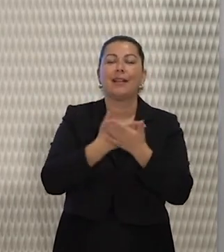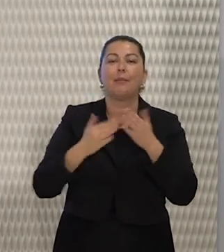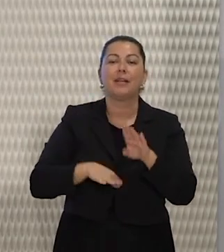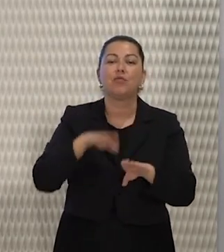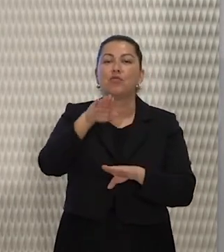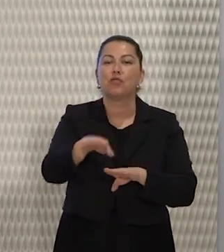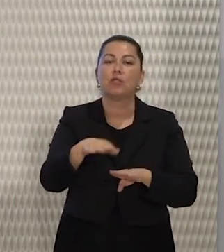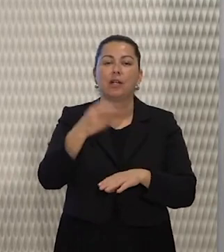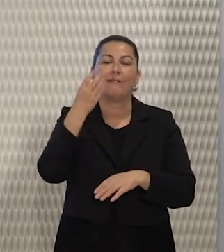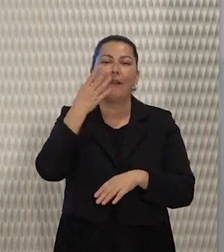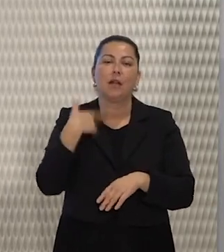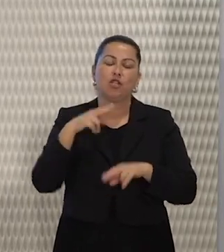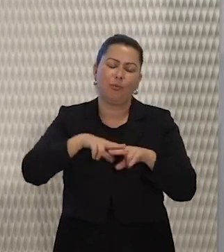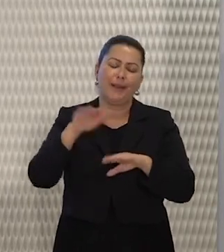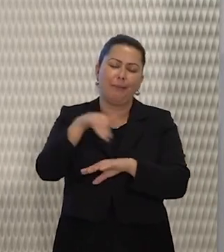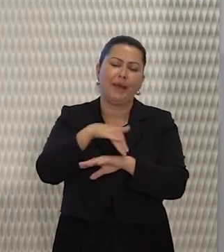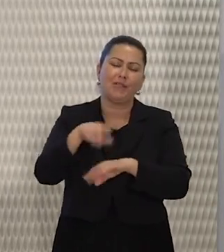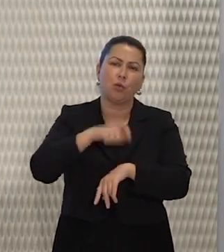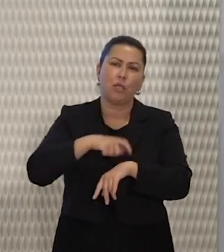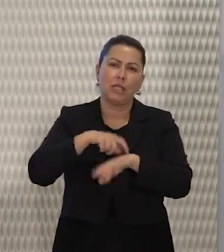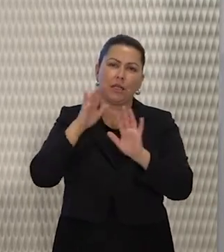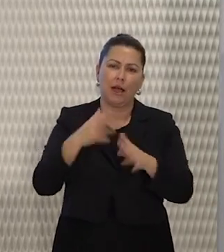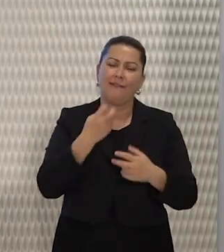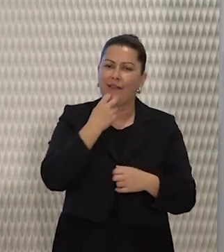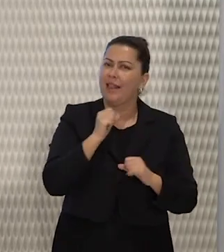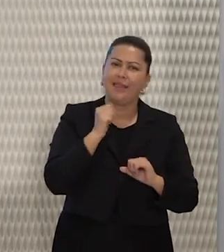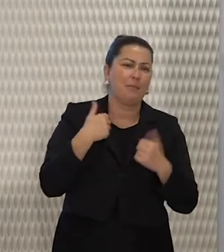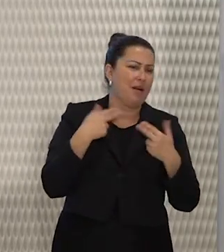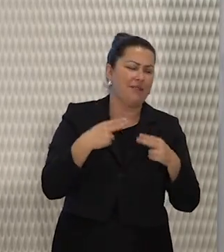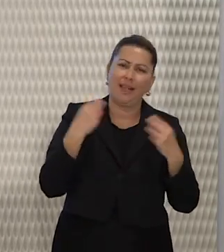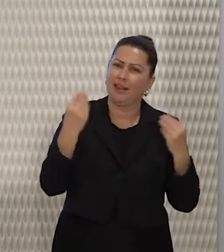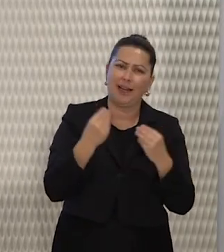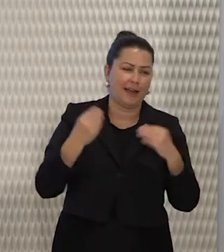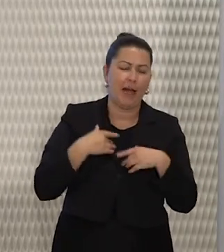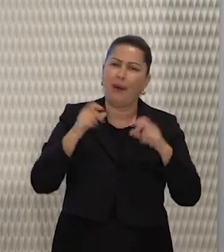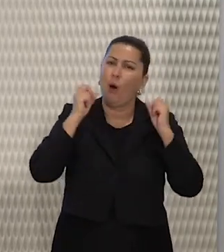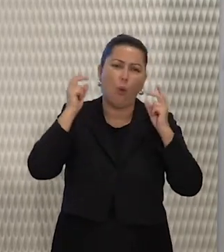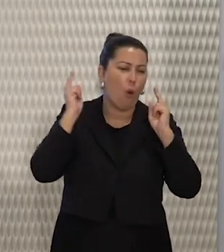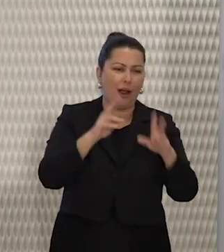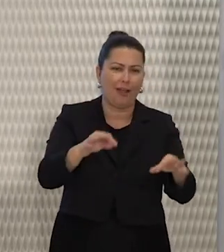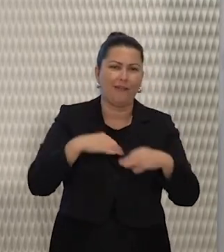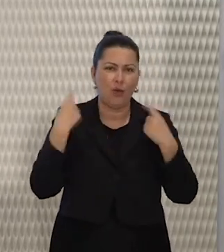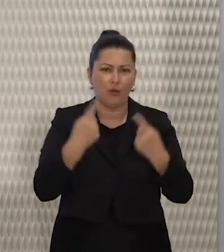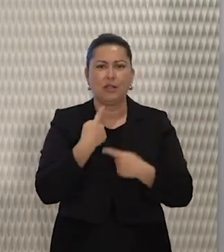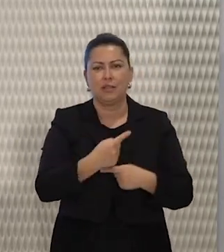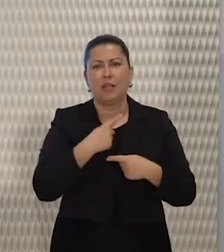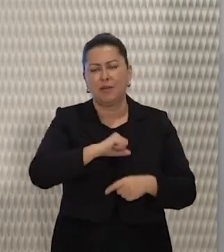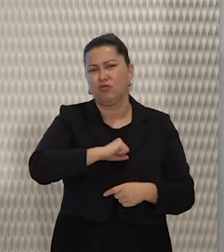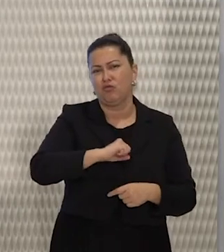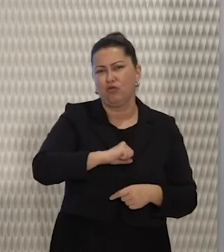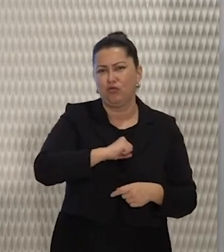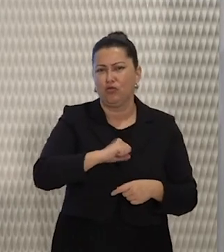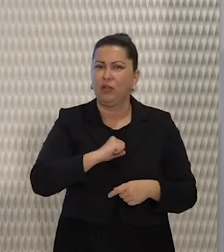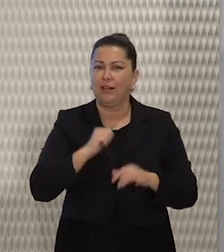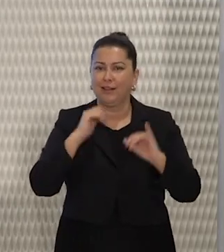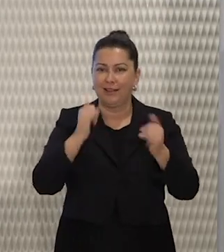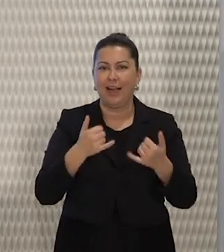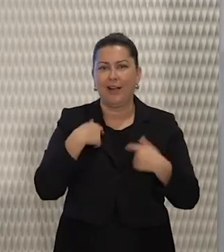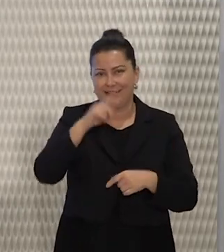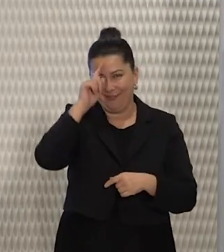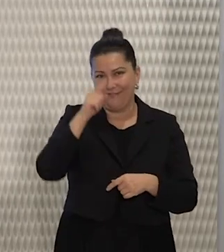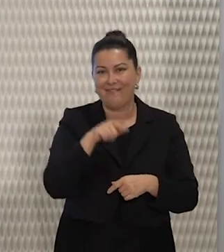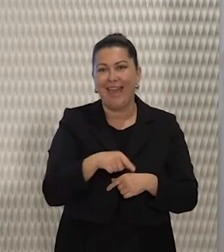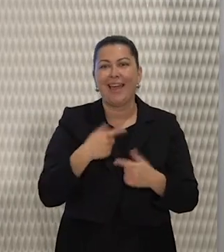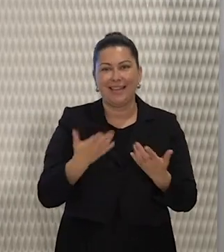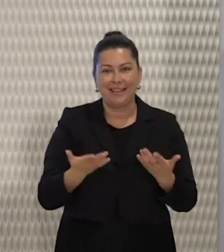dann erst wieder in der Pension. Also er wollte nicht mehr irgendwie weitermachen, ist auch recht für uns. Er ist ein irrsinniger Anzahrer und weiß